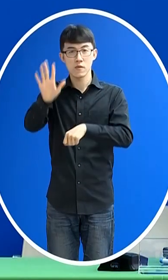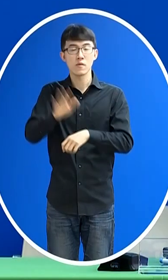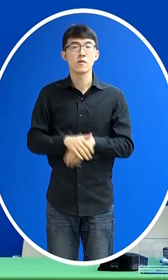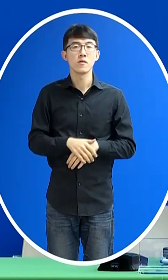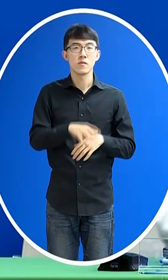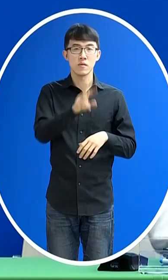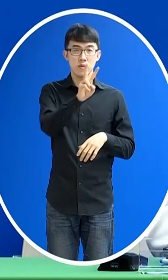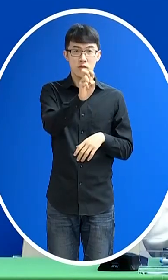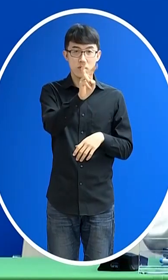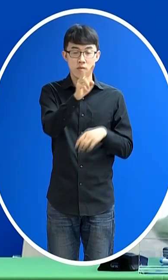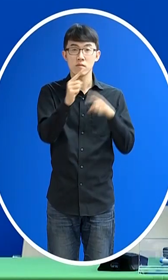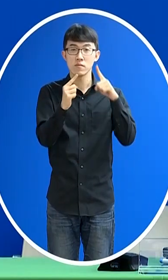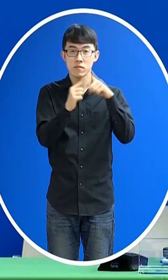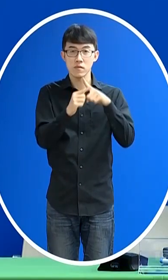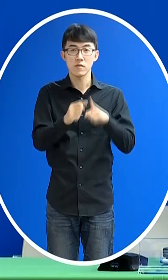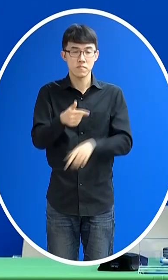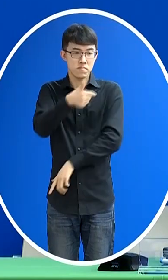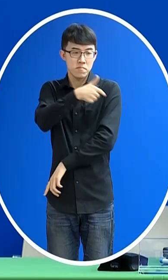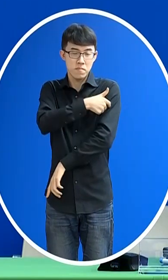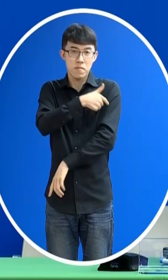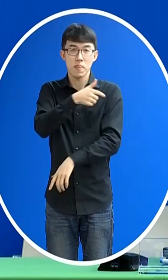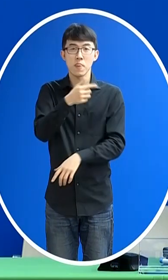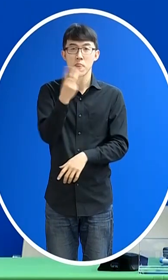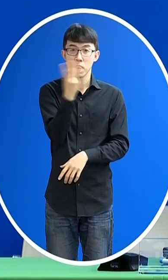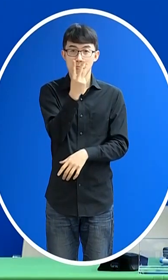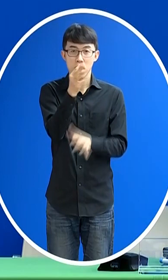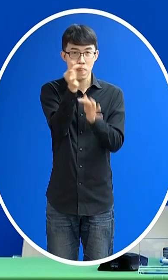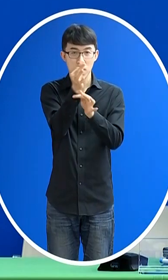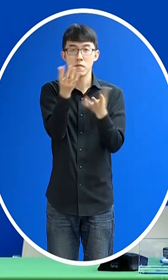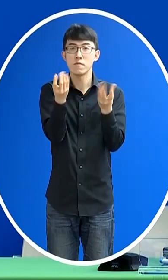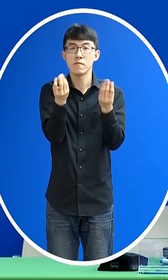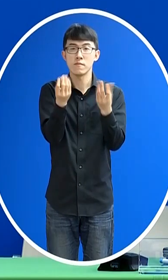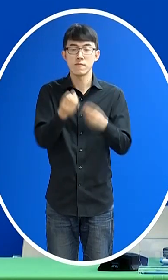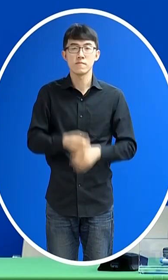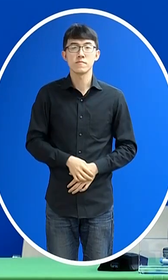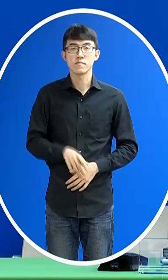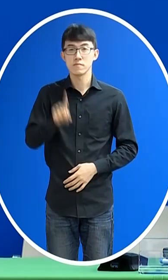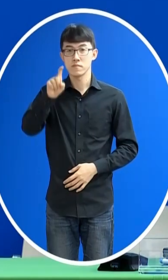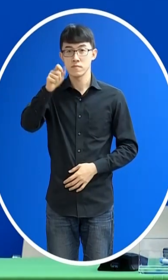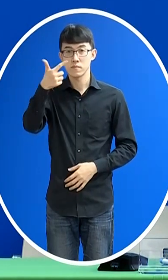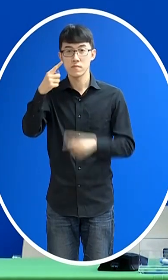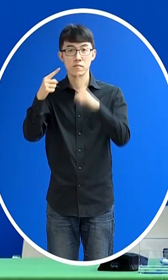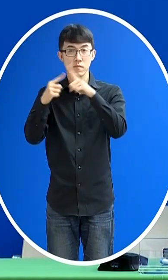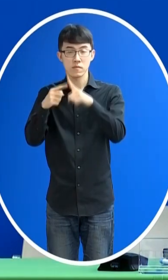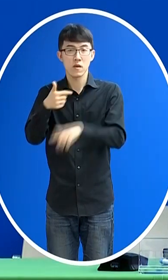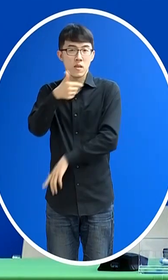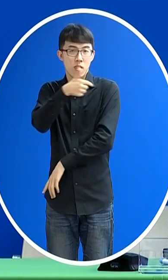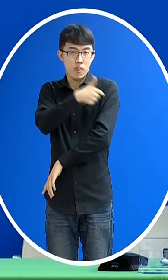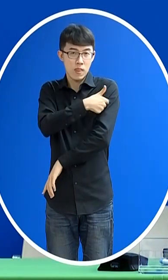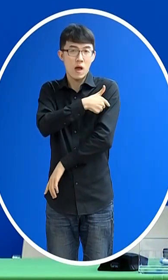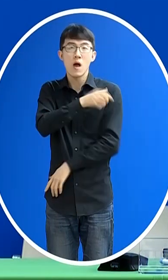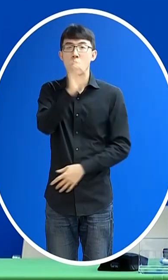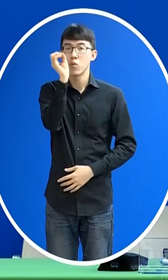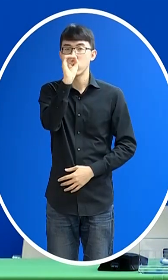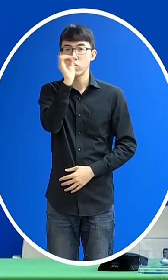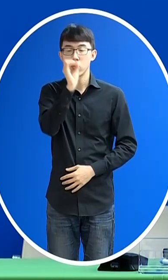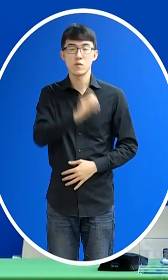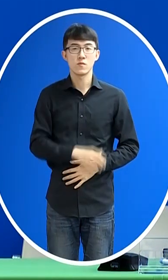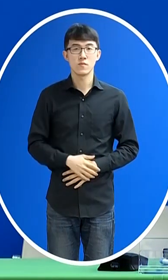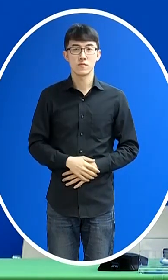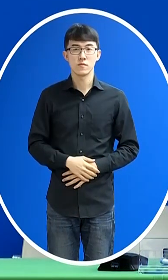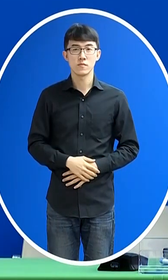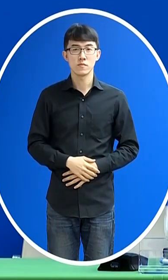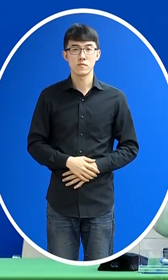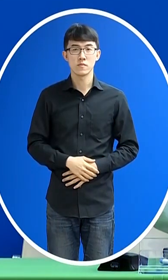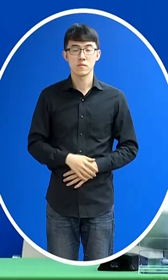有22位呢是没有打满3剂的疫苗，其中有16位是任何一剂的疫苗都没有接种过，